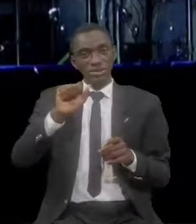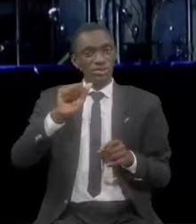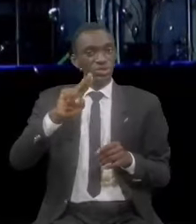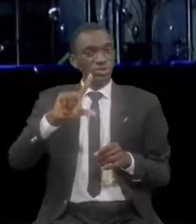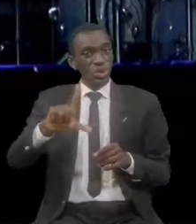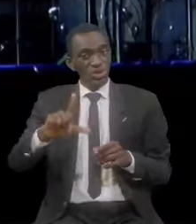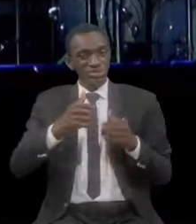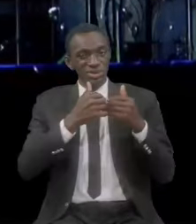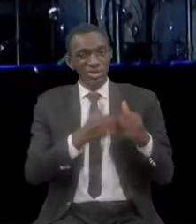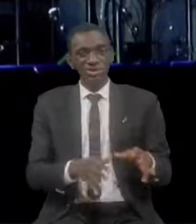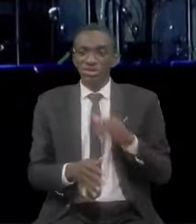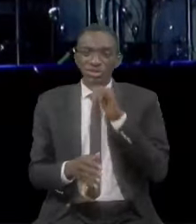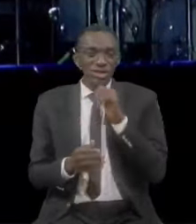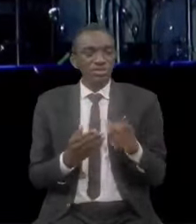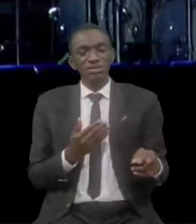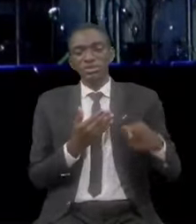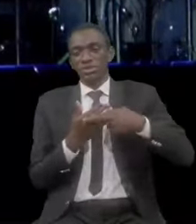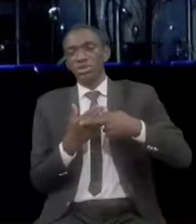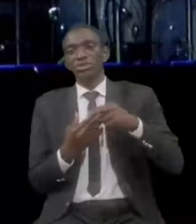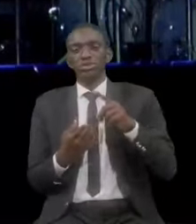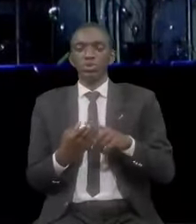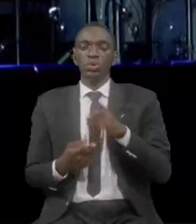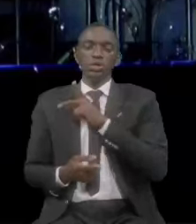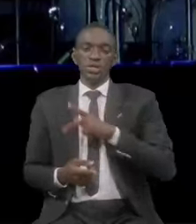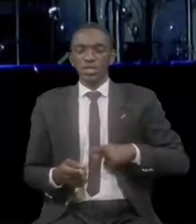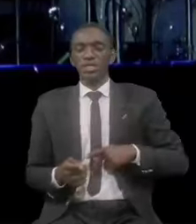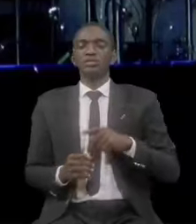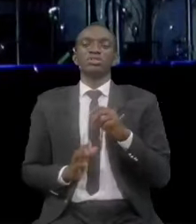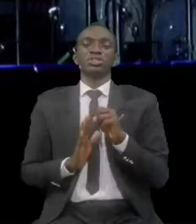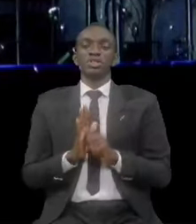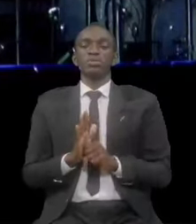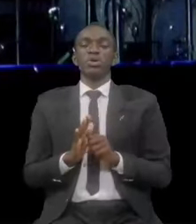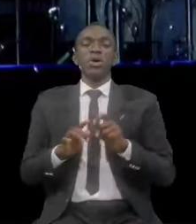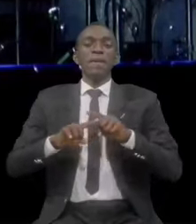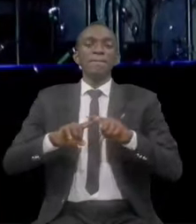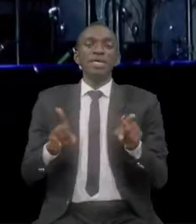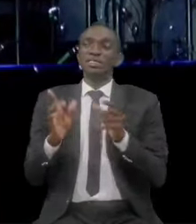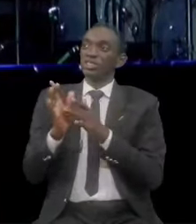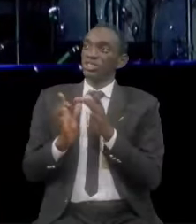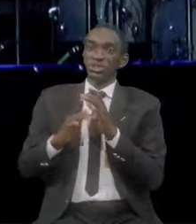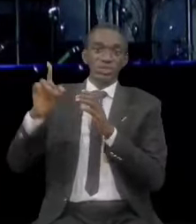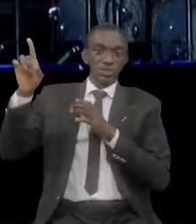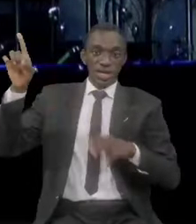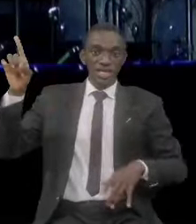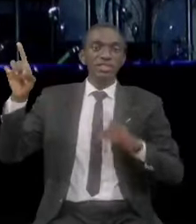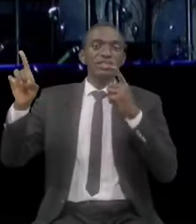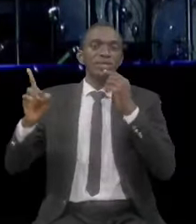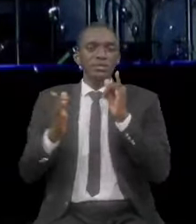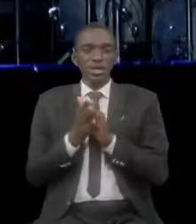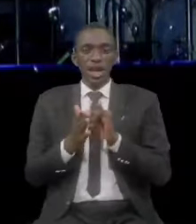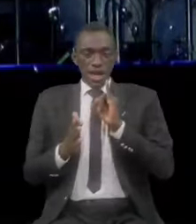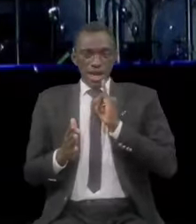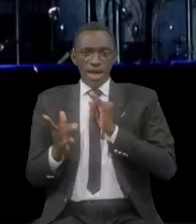Il n'a pas pu être restauré à la royauté. Mais Jésus a dit, je